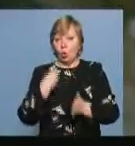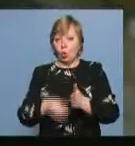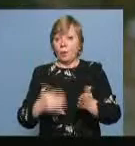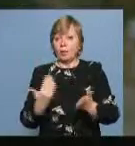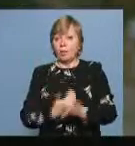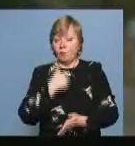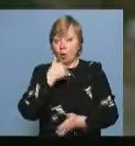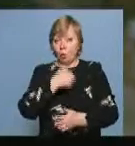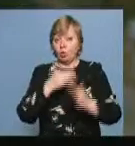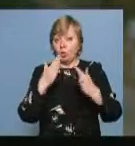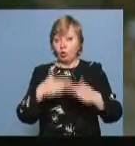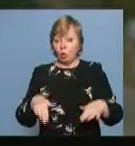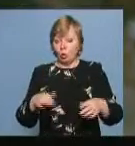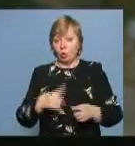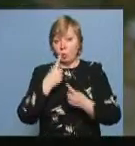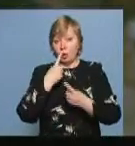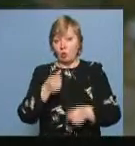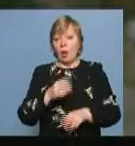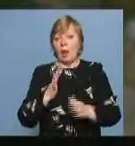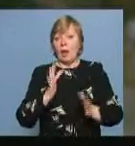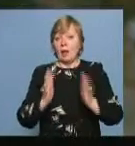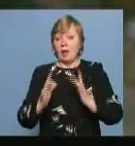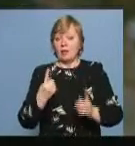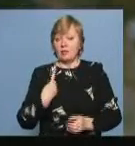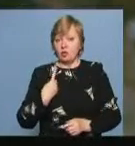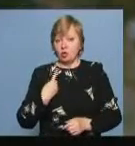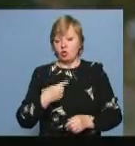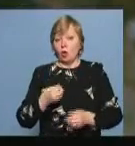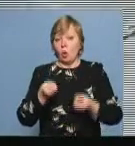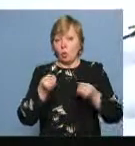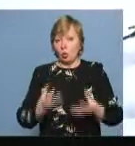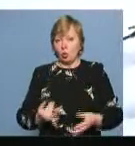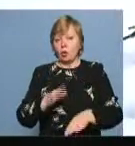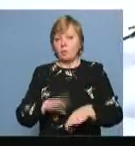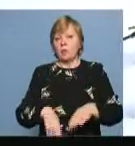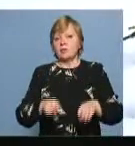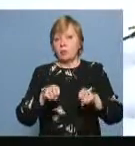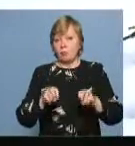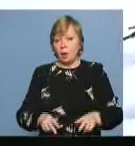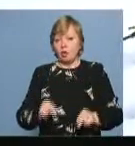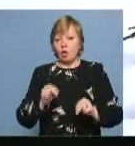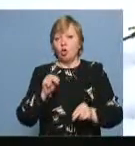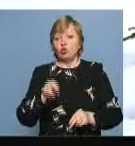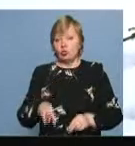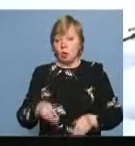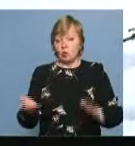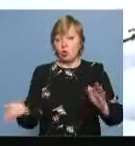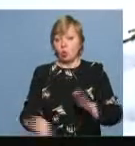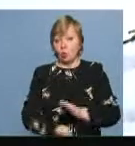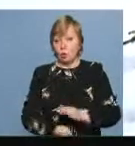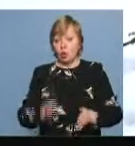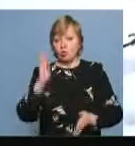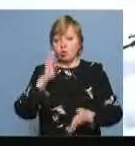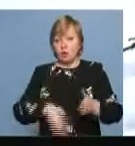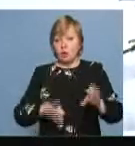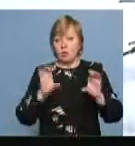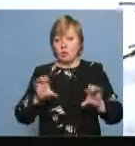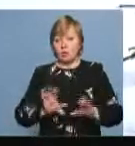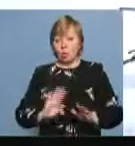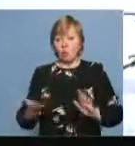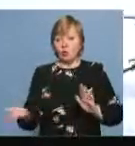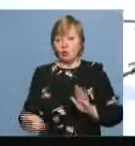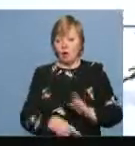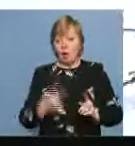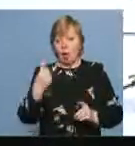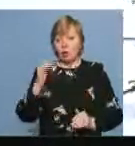новогоднее дерево, предупреждают лесничие, куда проще и безопаснее для кошелька, чем его срубить. Штраф за незаконную вырубку одной небольшой